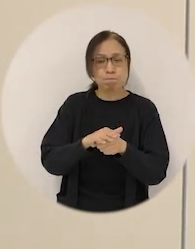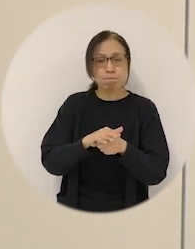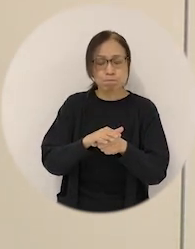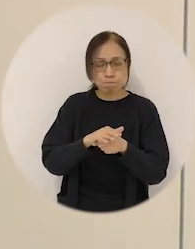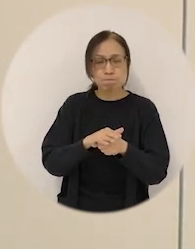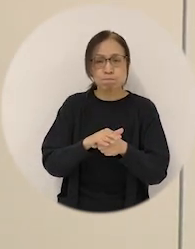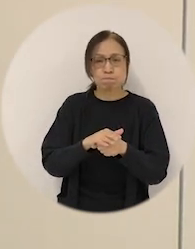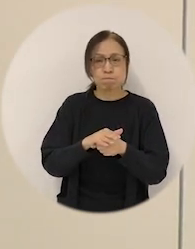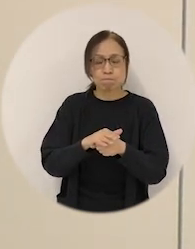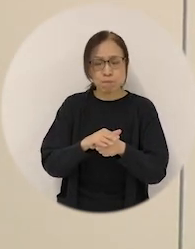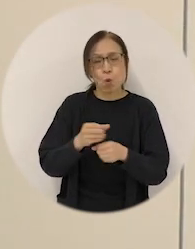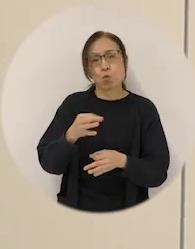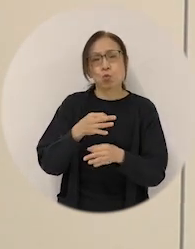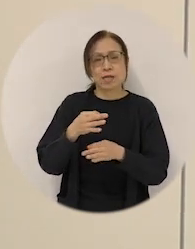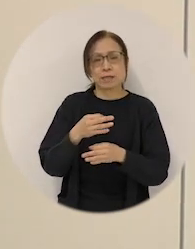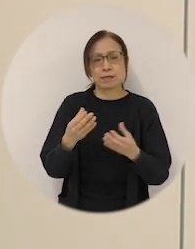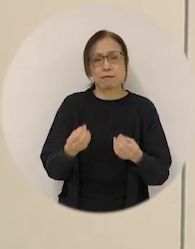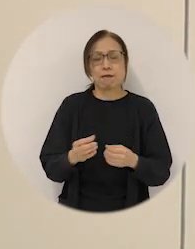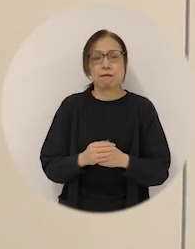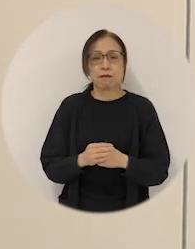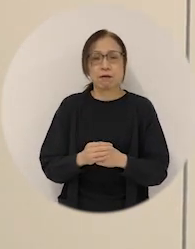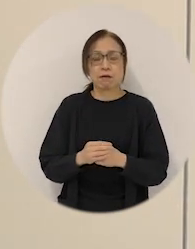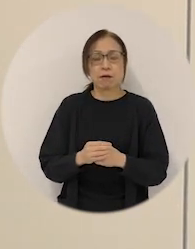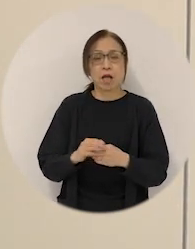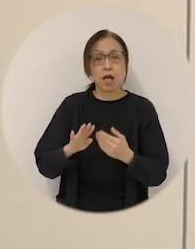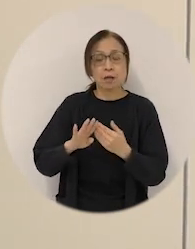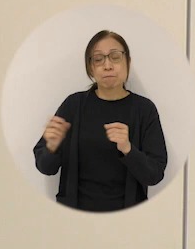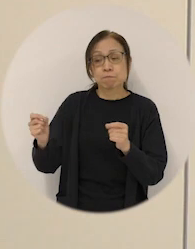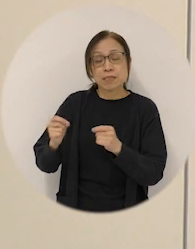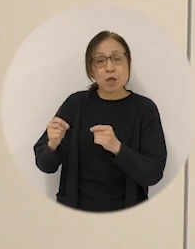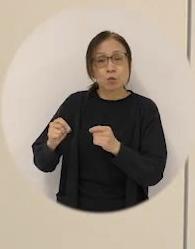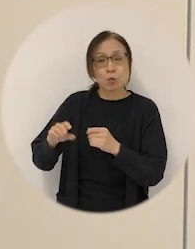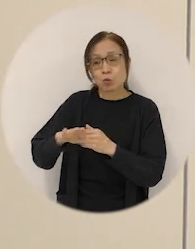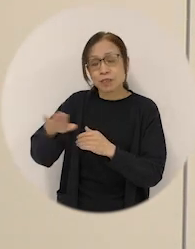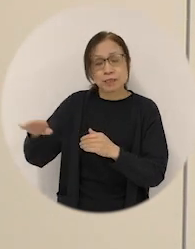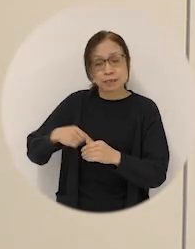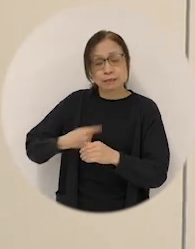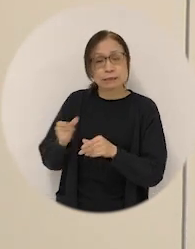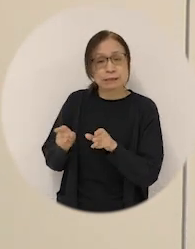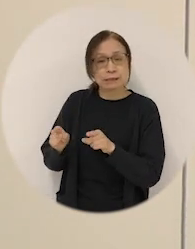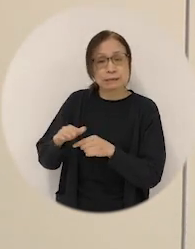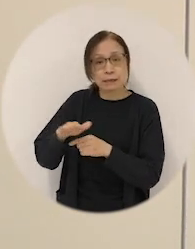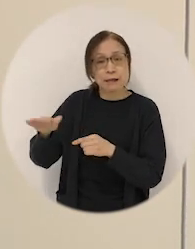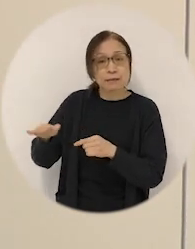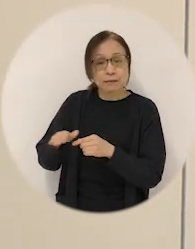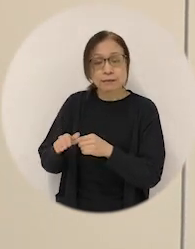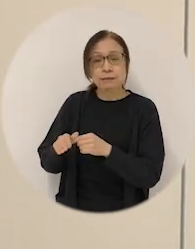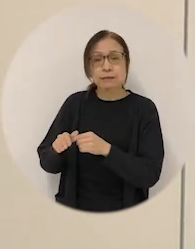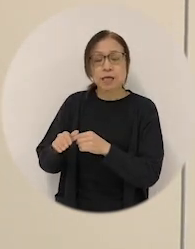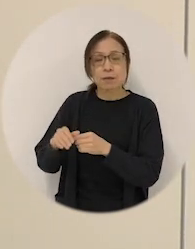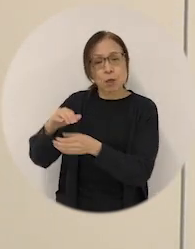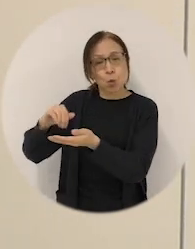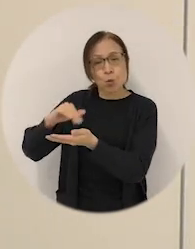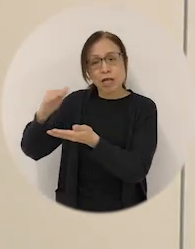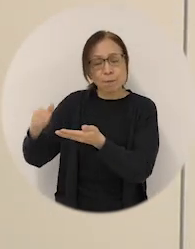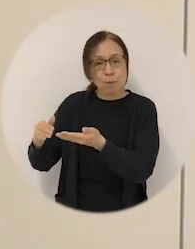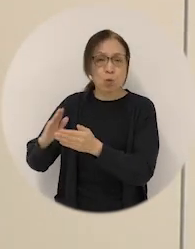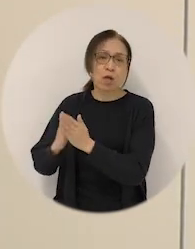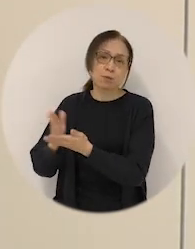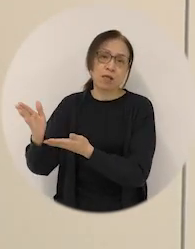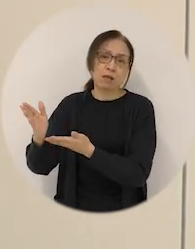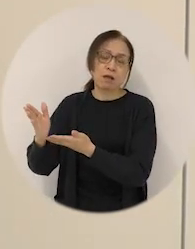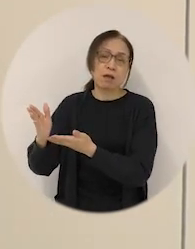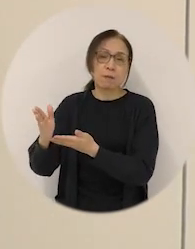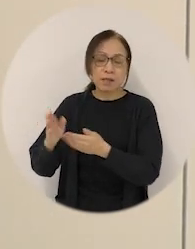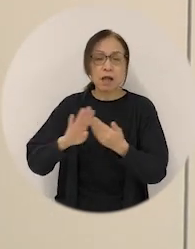て運用してたんですけども、周りの自治体、郡山市なんかは今度始まりましたので、そういった自治体とか、あと、